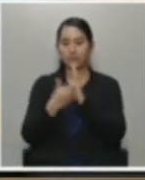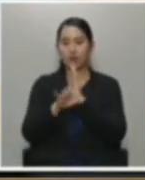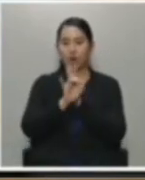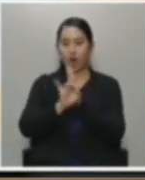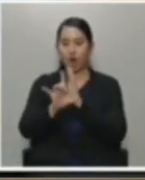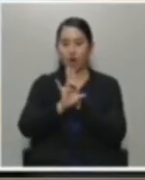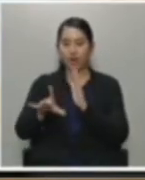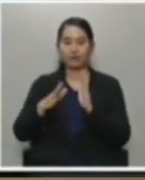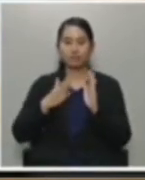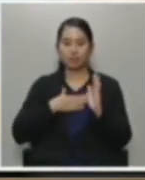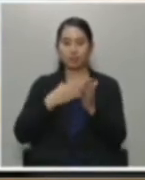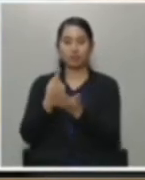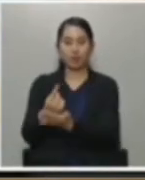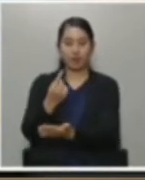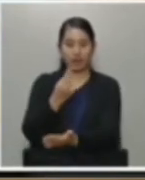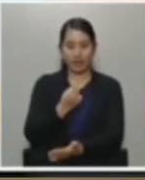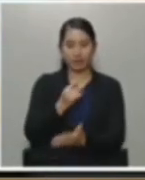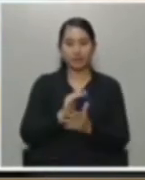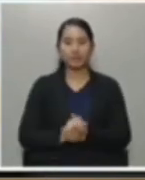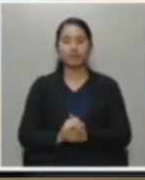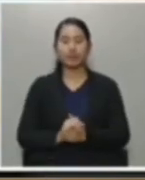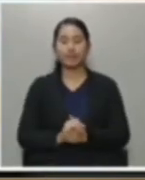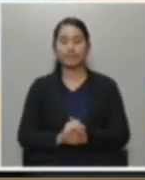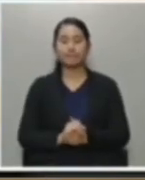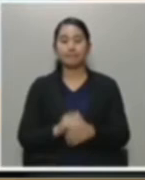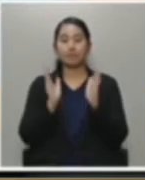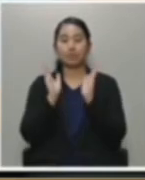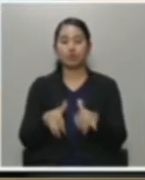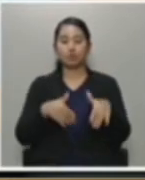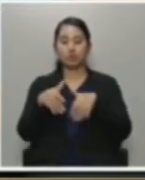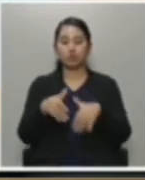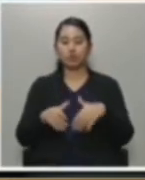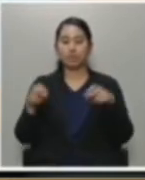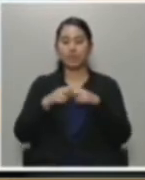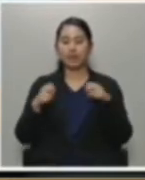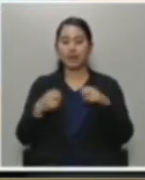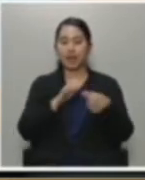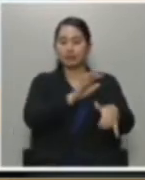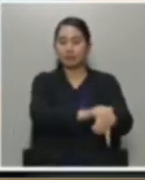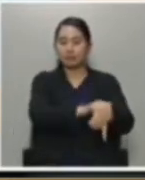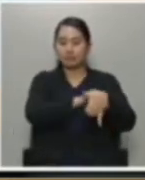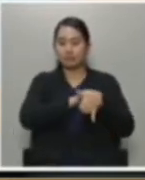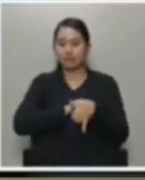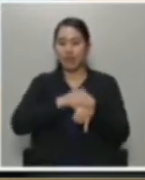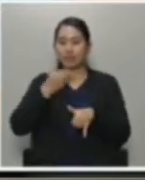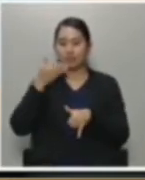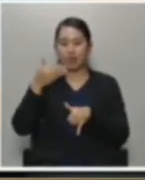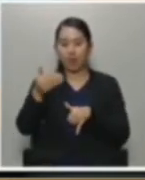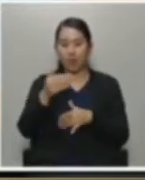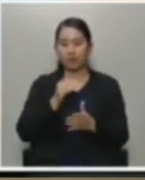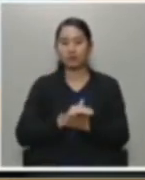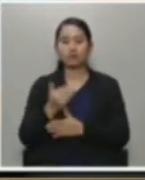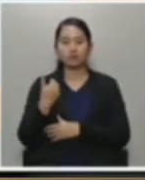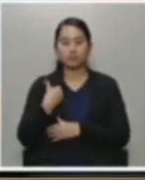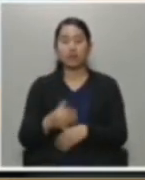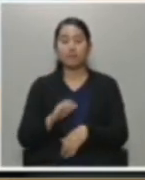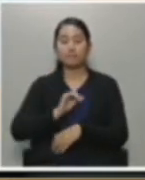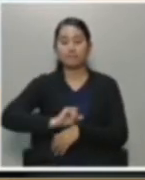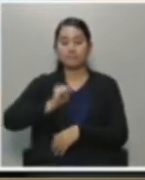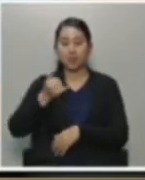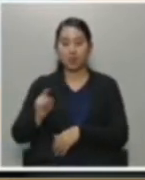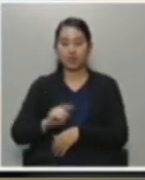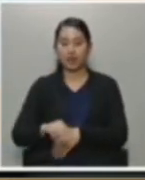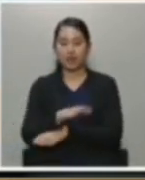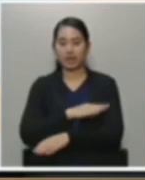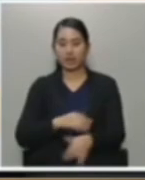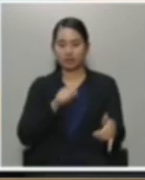วกับผมเป็นผู้แทนราษฎรเนี่ยราษฎรมีปัญหาถูกจับกุมกันมาตลอดบางคนก็ถูกกล่าวหา